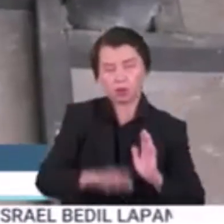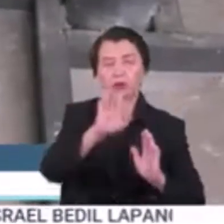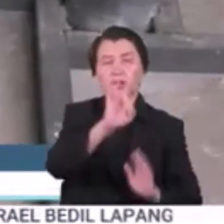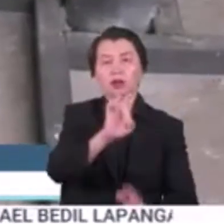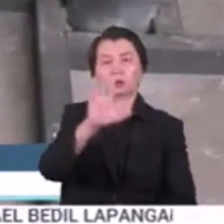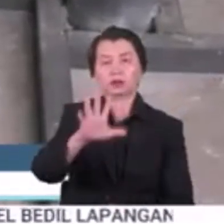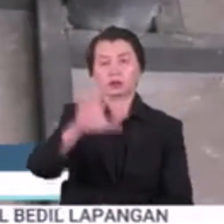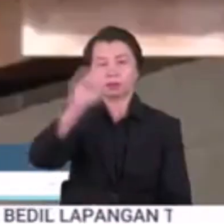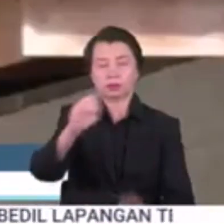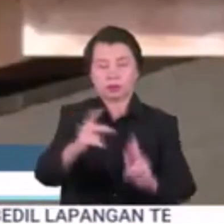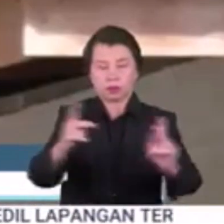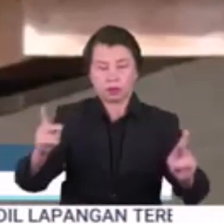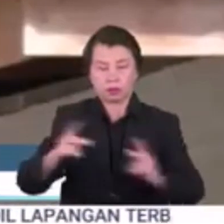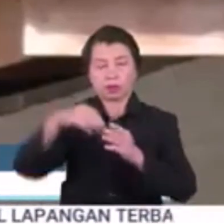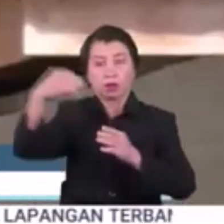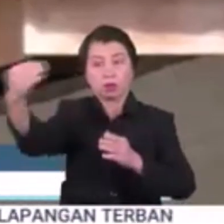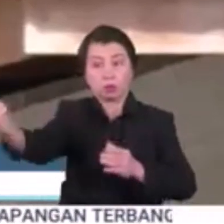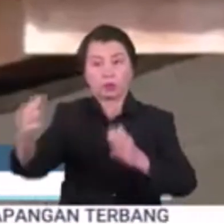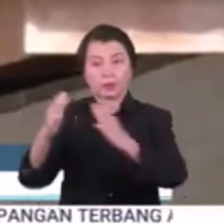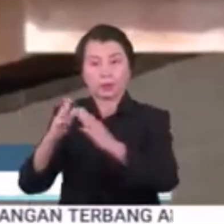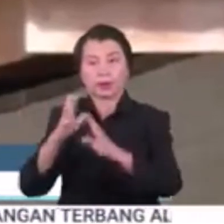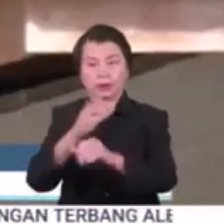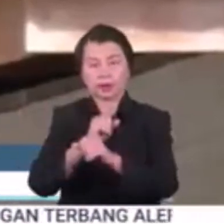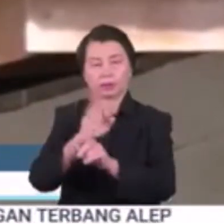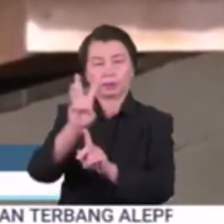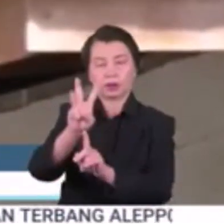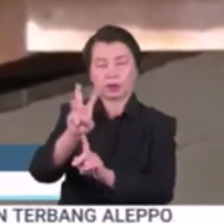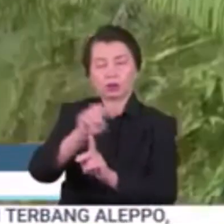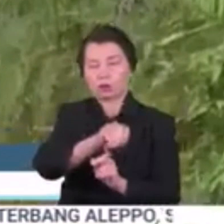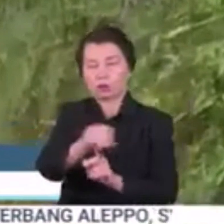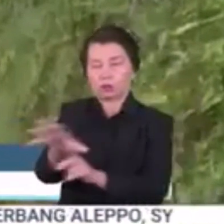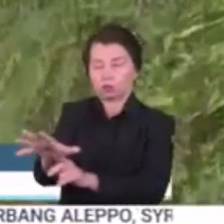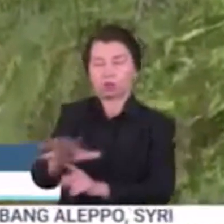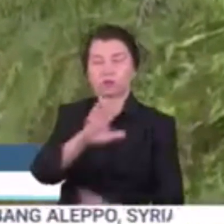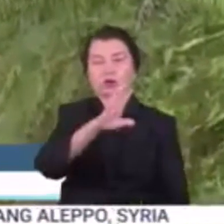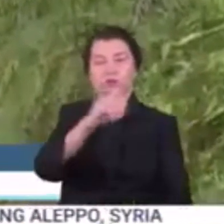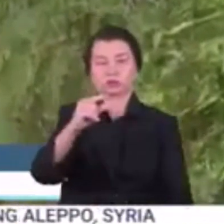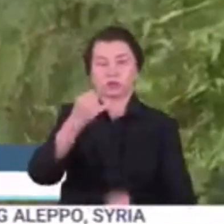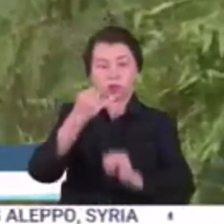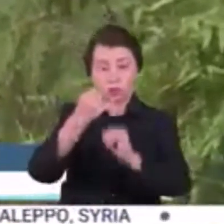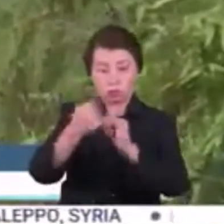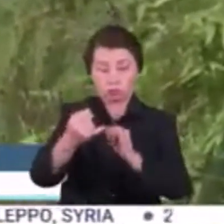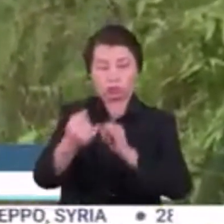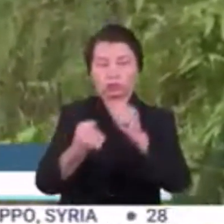85% kawasan luar Bandar mendapat liputan 5g pada Penghujung